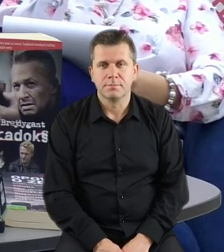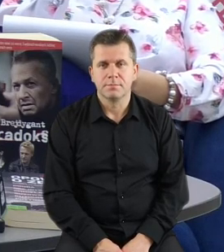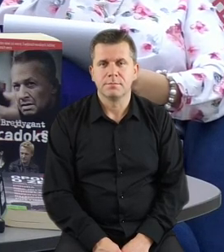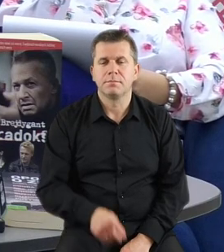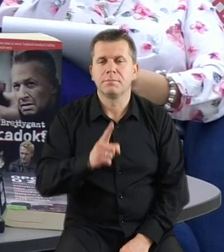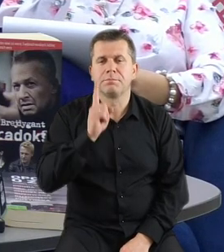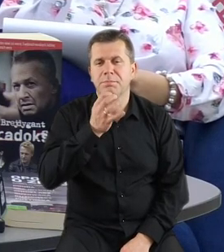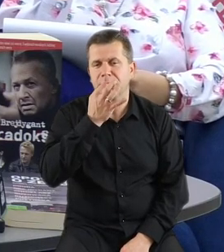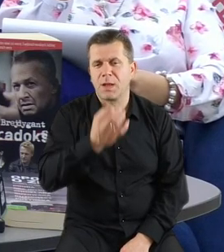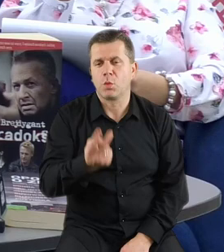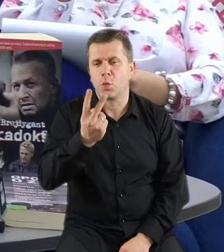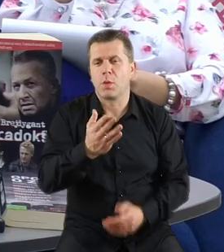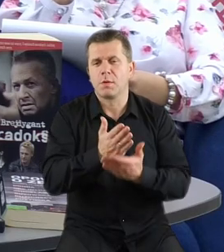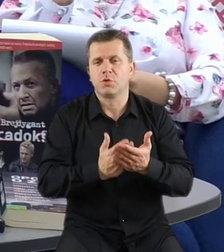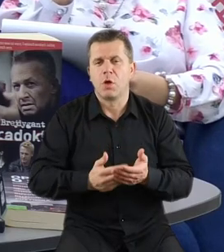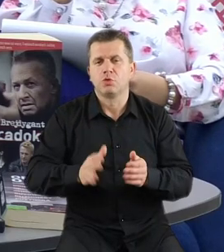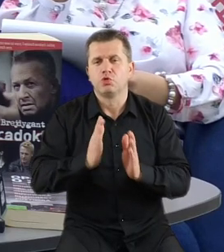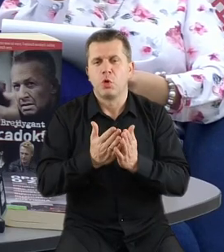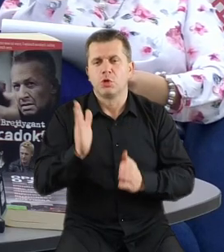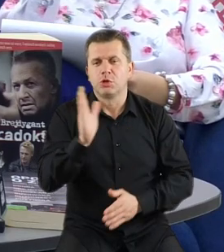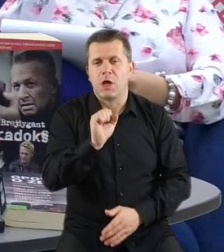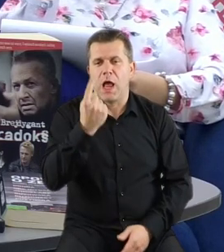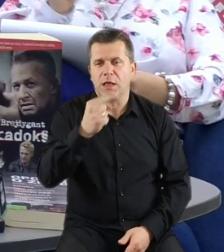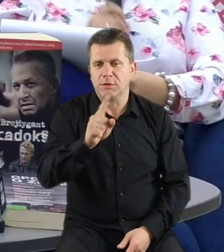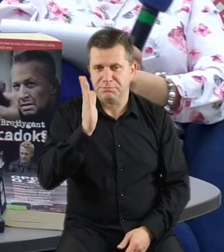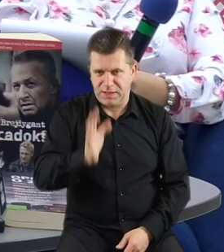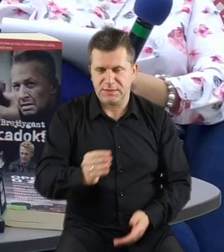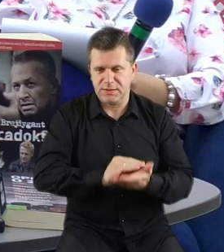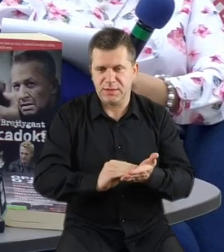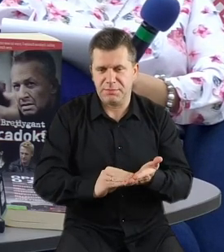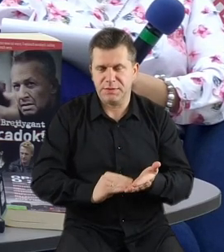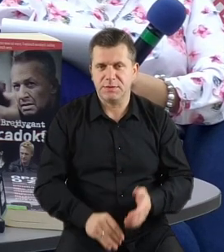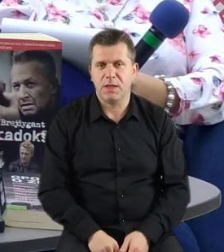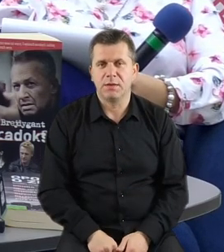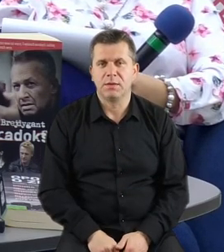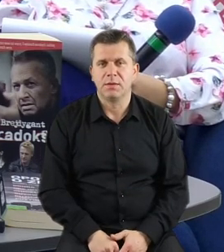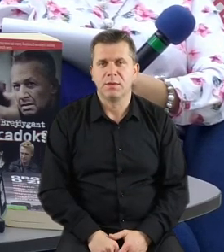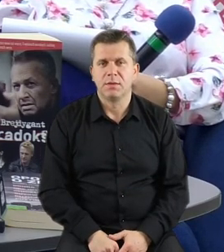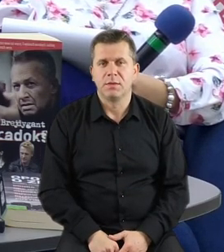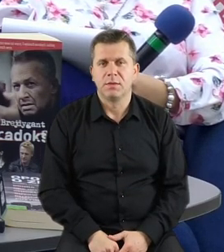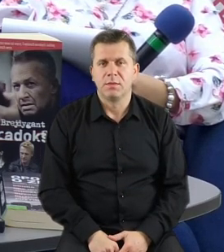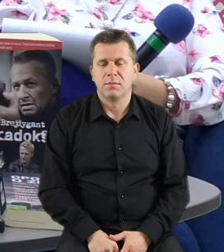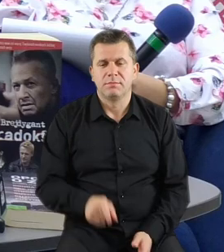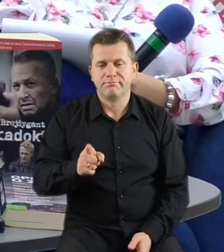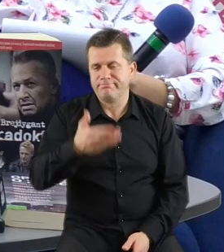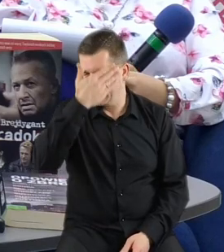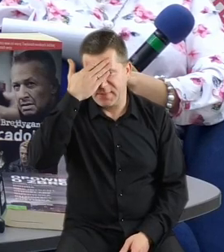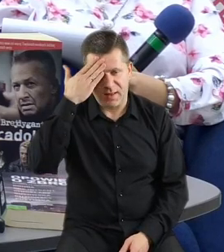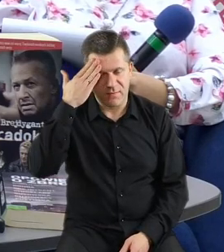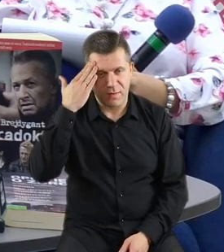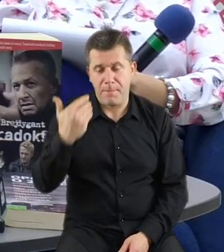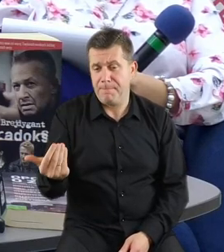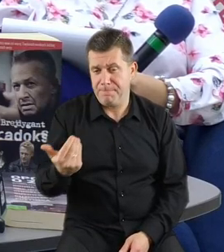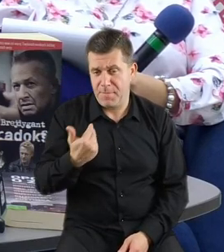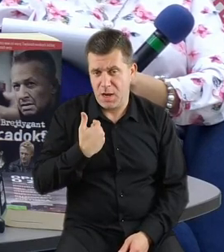Czy pan pyta o drugą część książki Szać, tak? Czy będzie napisana? Nigdy tego nie wiem.